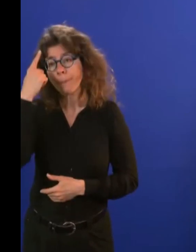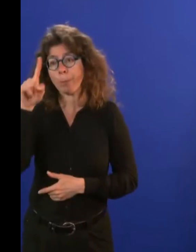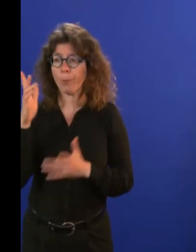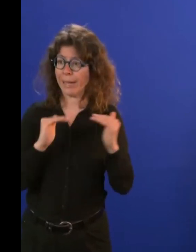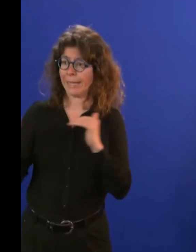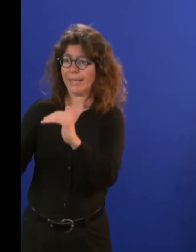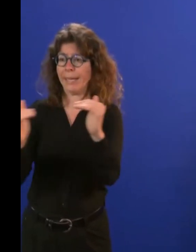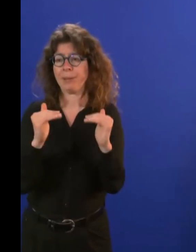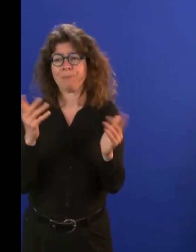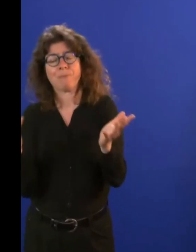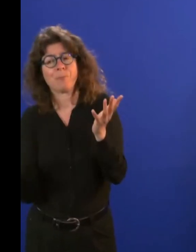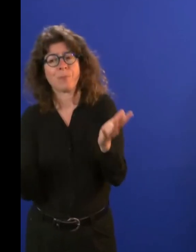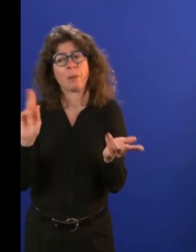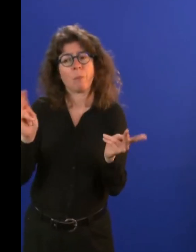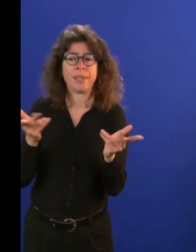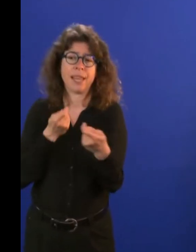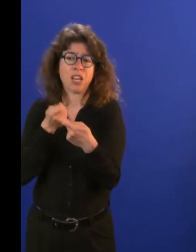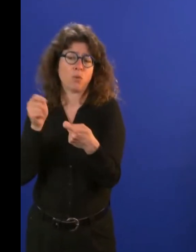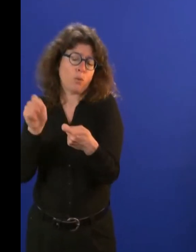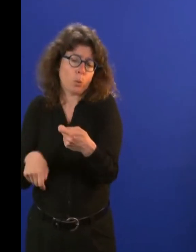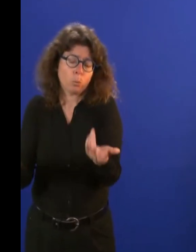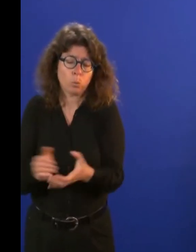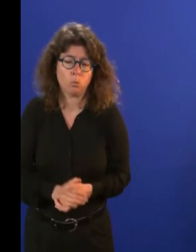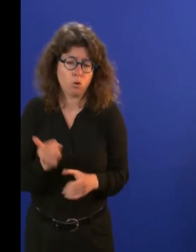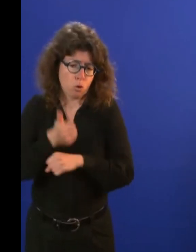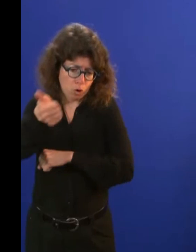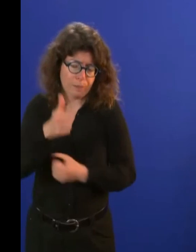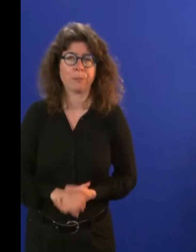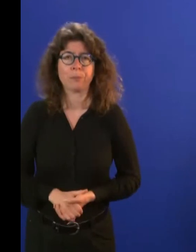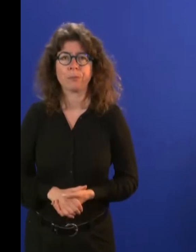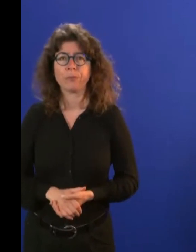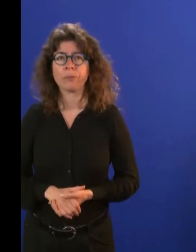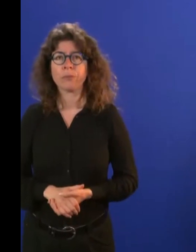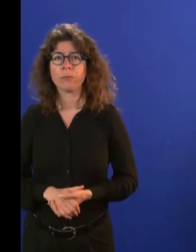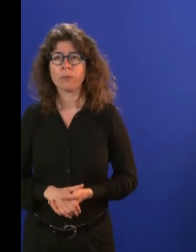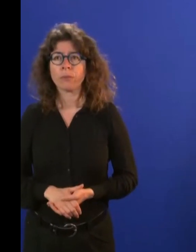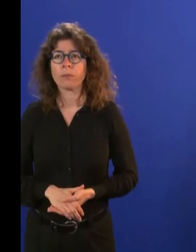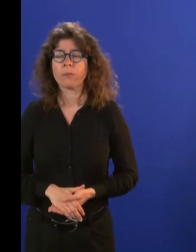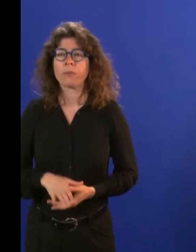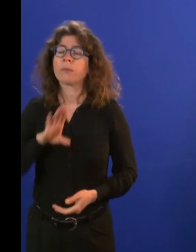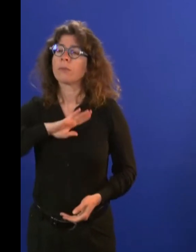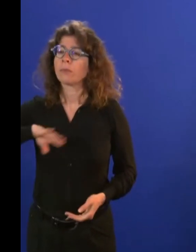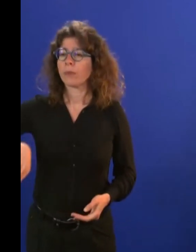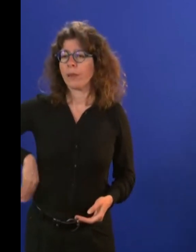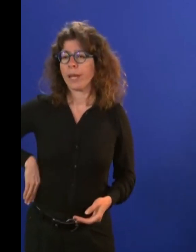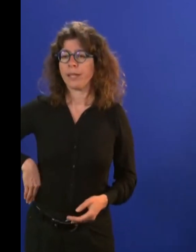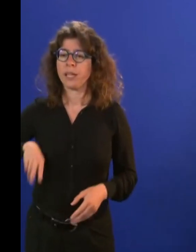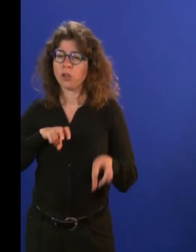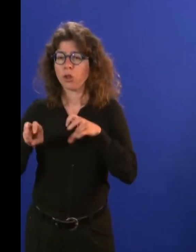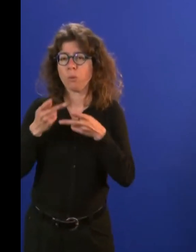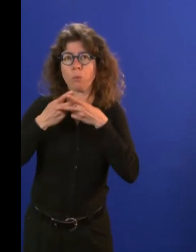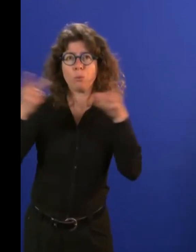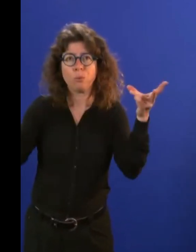est peut-être là des ajustements qui seront à faire l'année prochaine. Pour terminer, le développement des transports